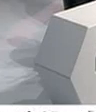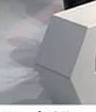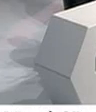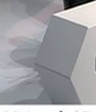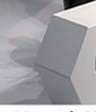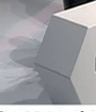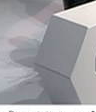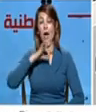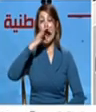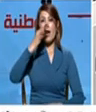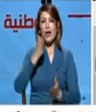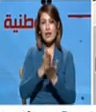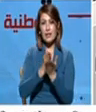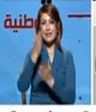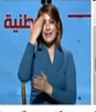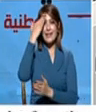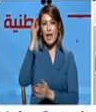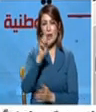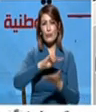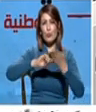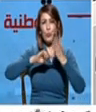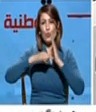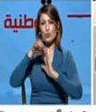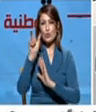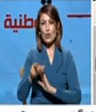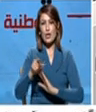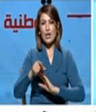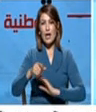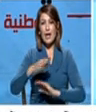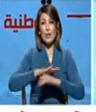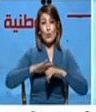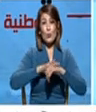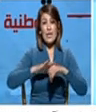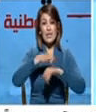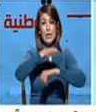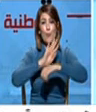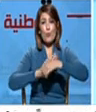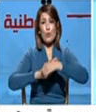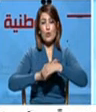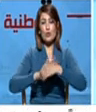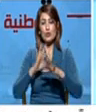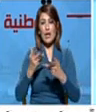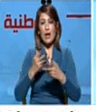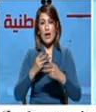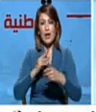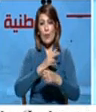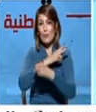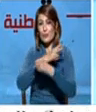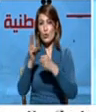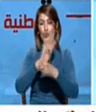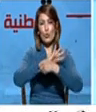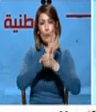اكيد نعرف والكل انه جراء اه فيروس كورونا العديد من المؤسسات الصغرى والعديد من القطاعات